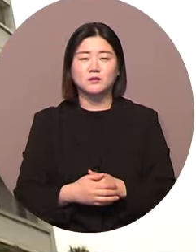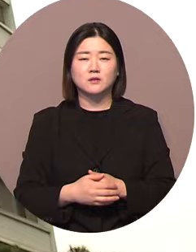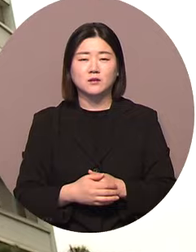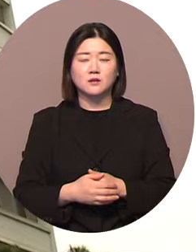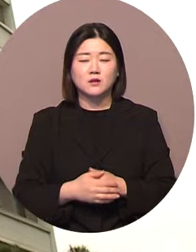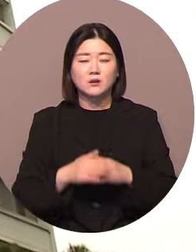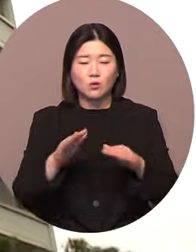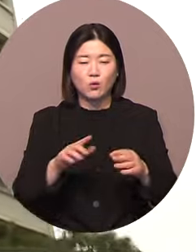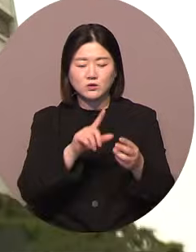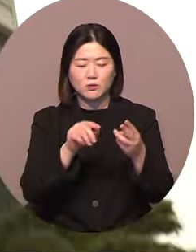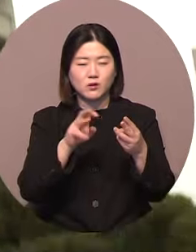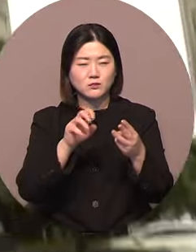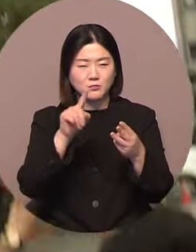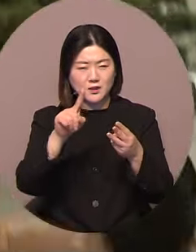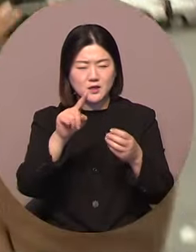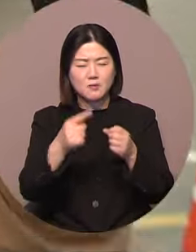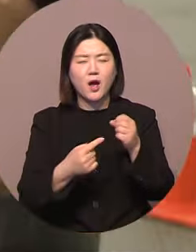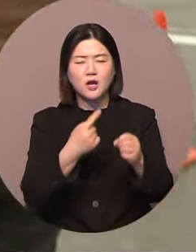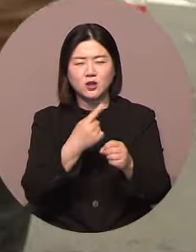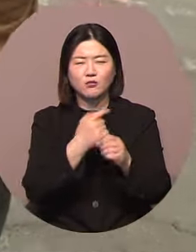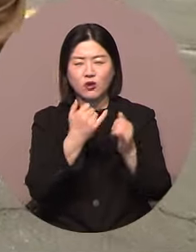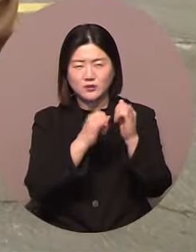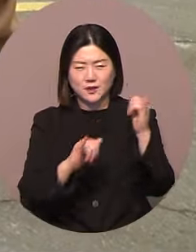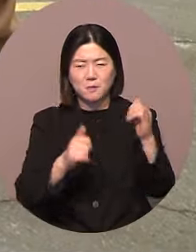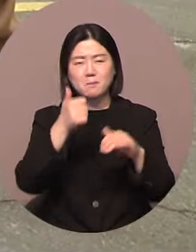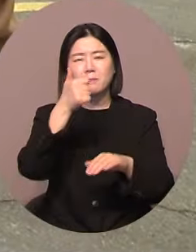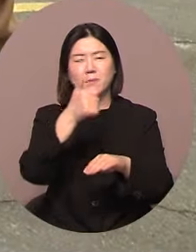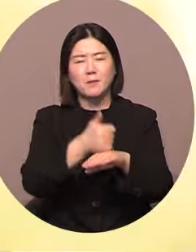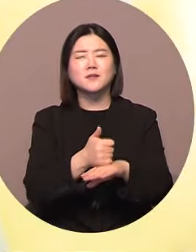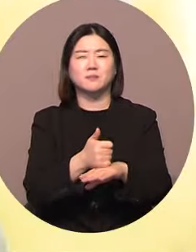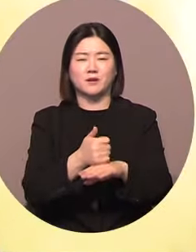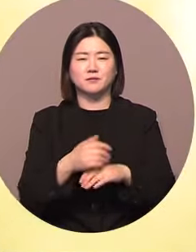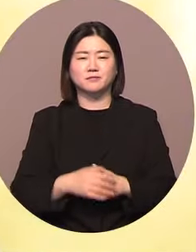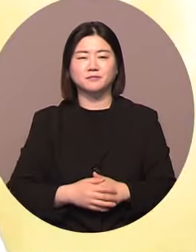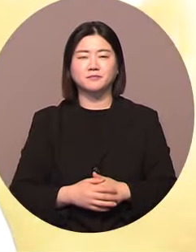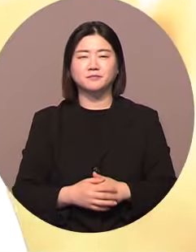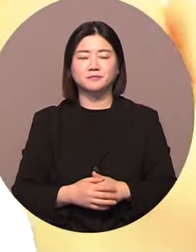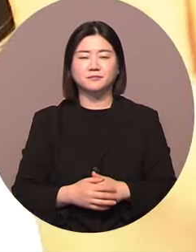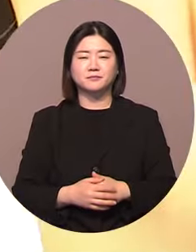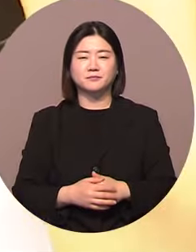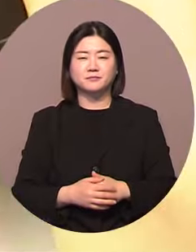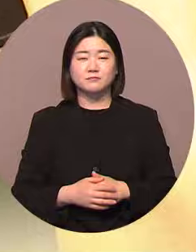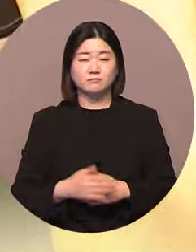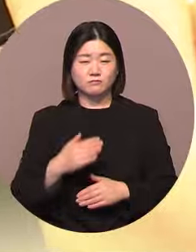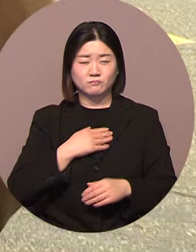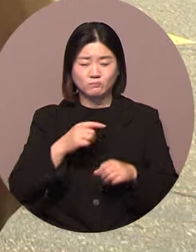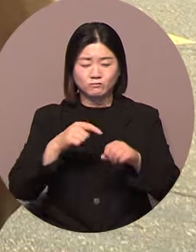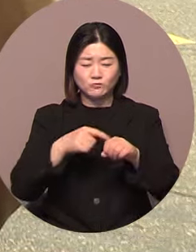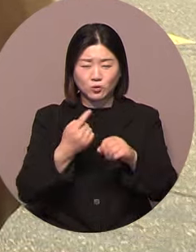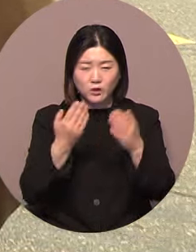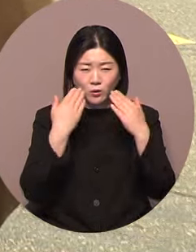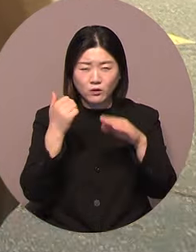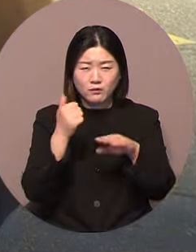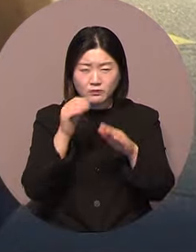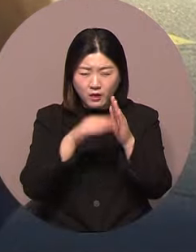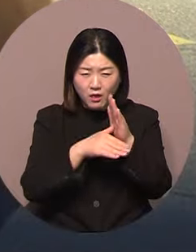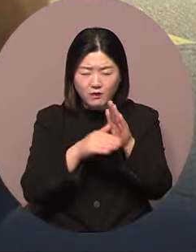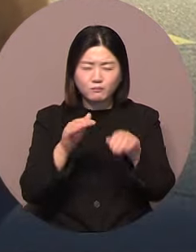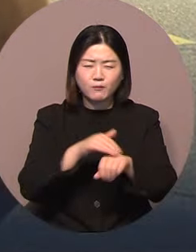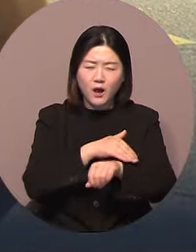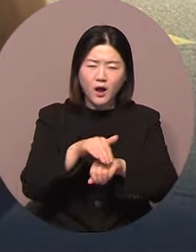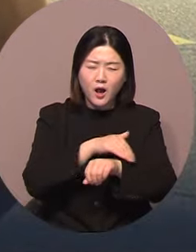결국 오 31일 100년 넘는 역사에 마침표를 찍게 됐습니다 저희가 초등학교 때부터 좀 다녔던 거